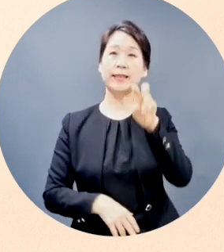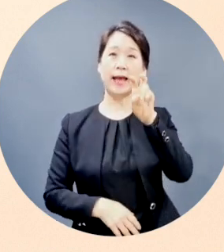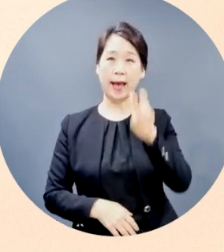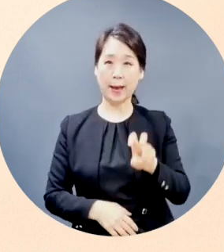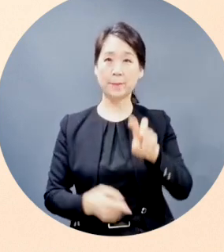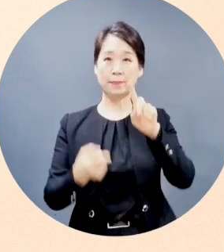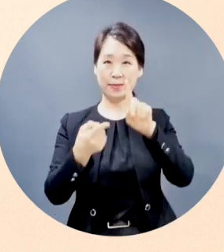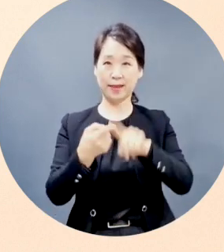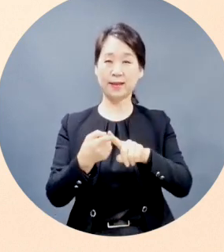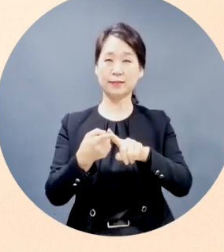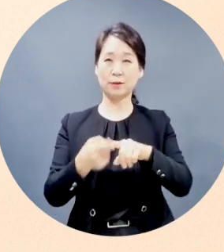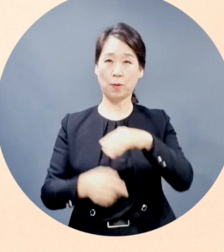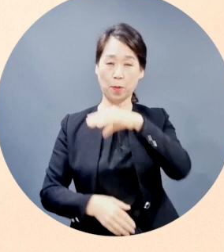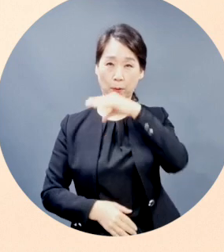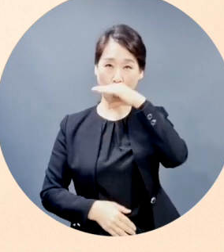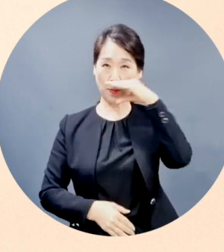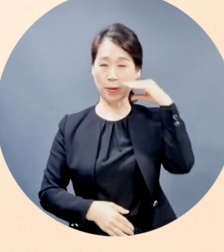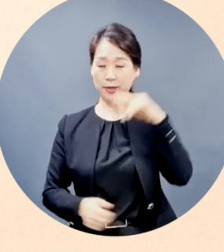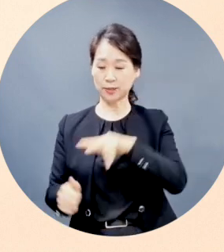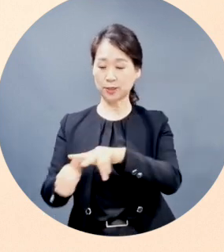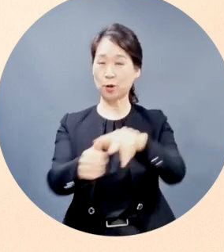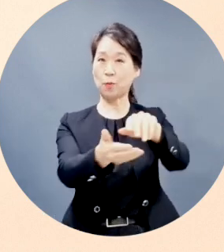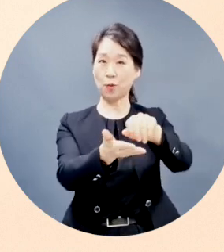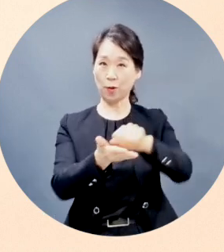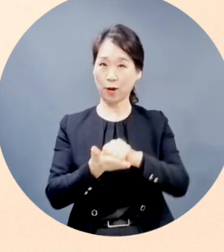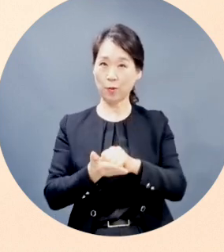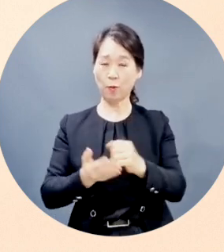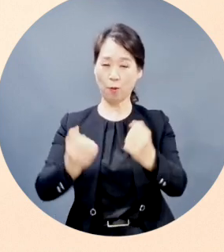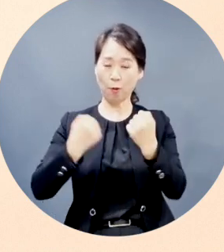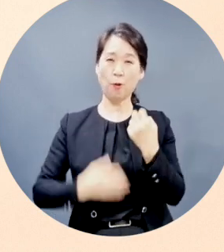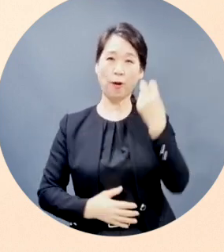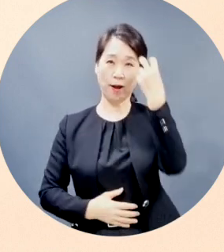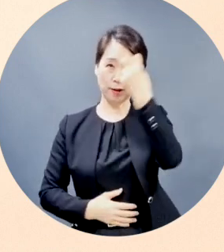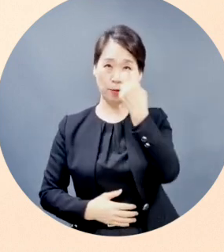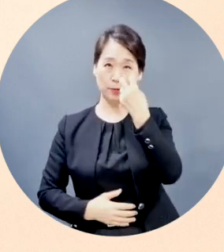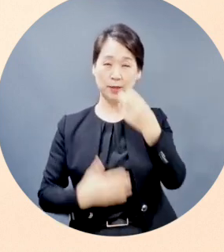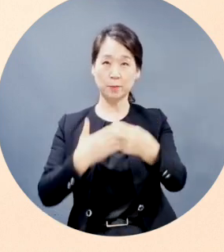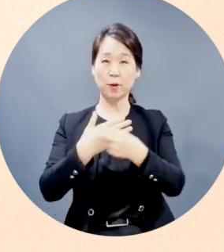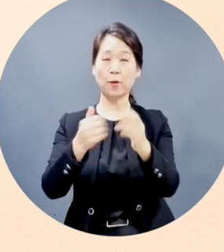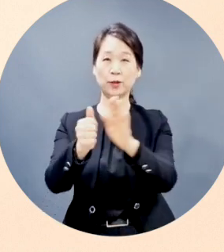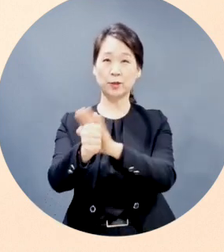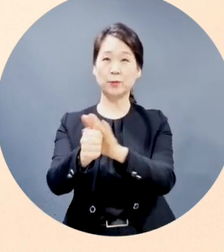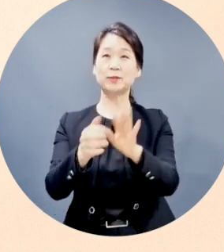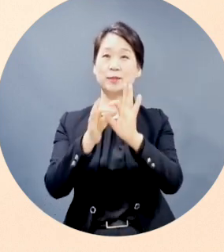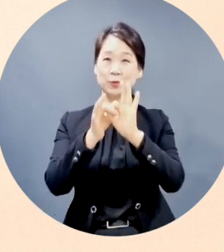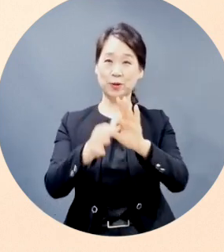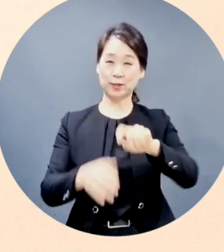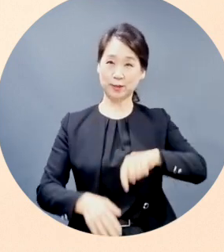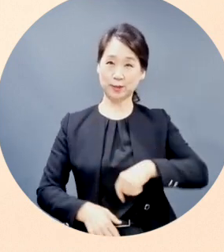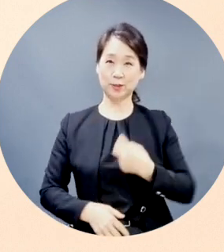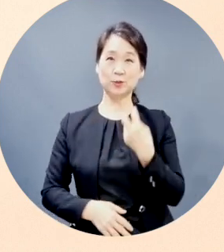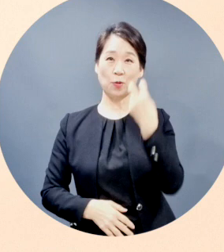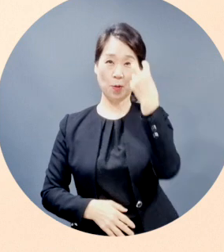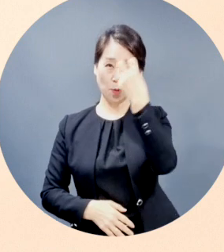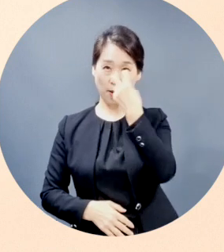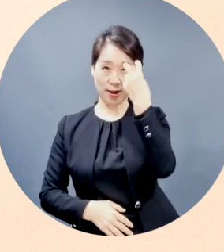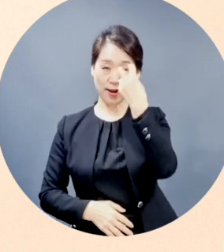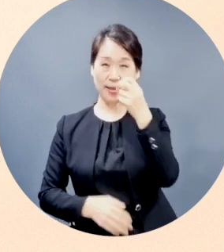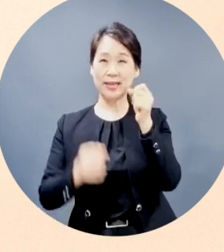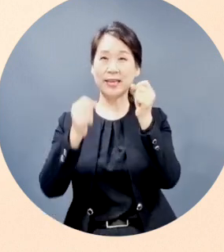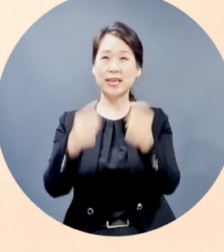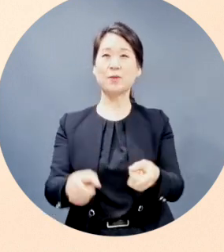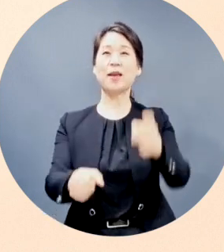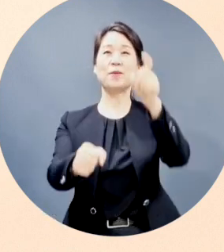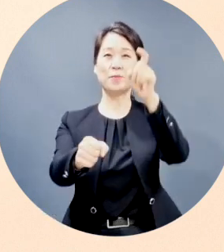장애인들이 여성 암에 대하여 올바른 정보를 접하고 검진과 보건의료 서비스를 통해 스스로 건강관리의 기회를 넓힐